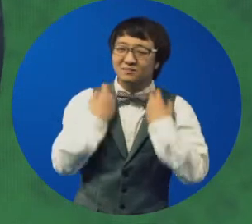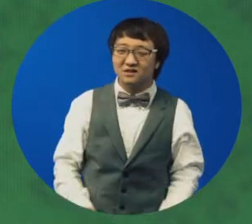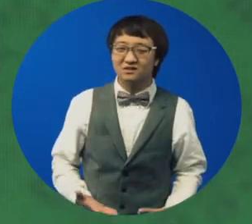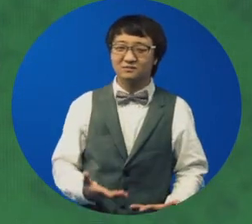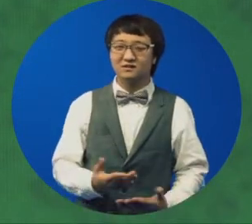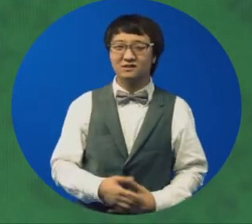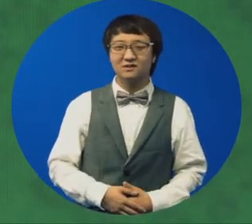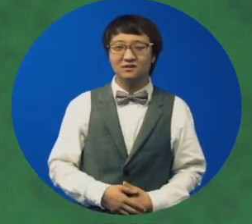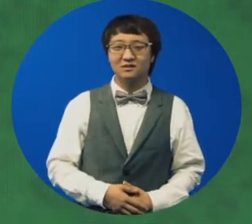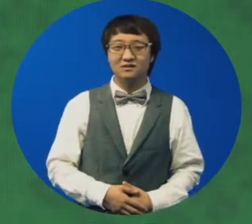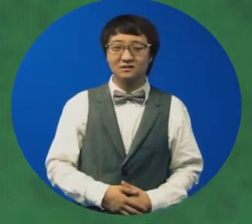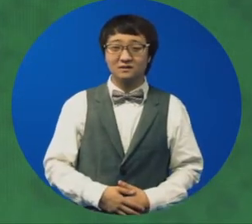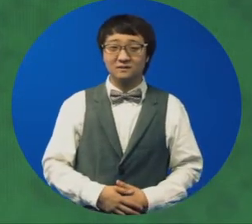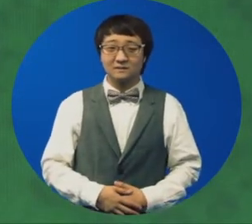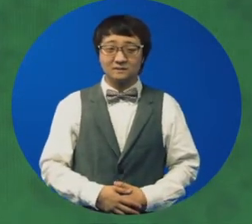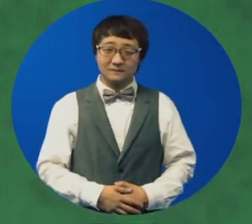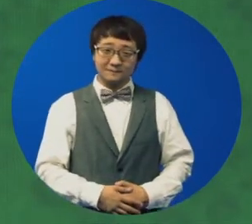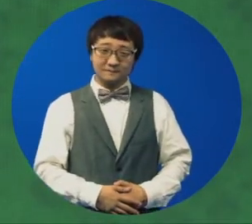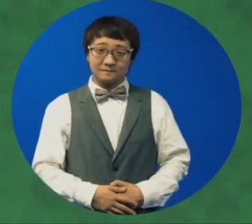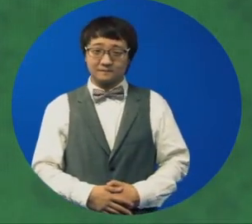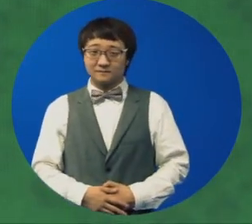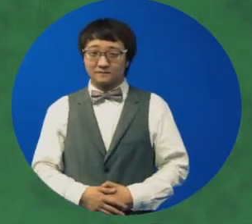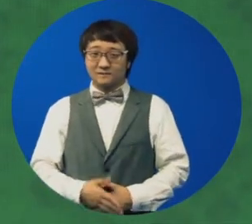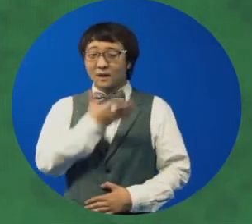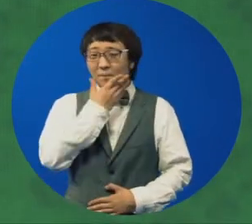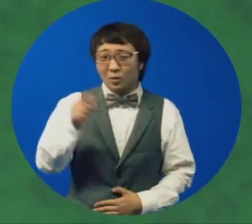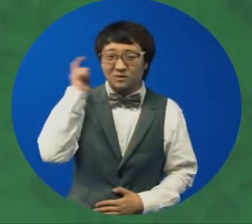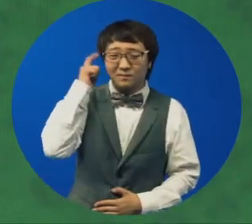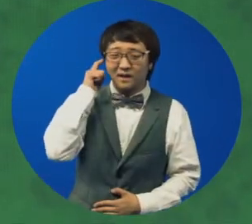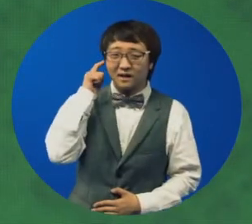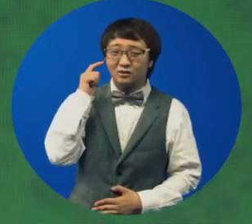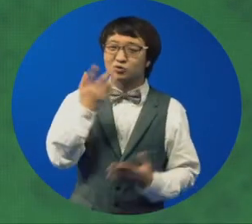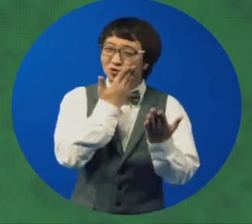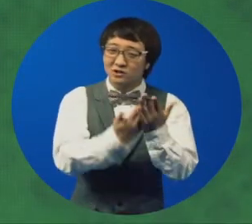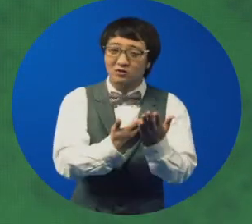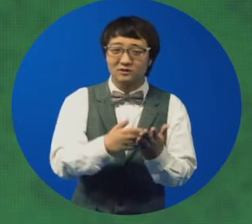무엇이 복음일까? 복음의 본질이 무엇일까?